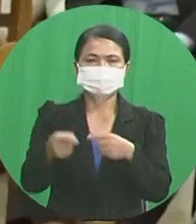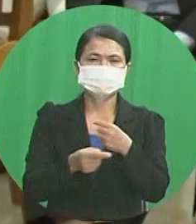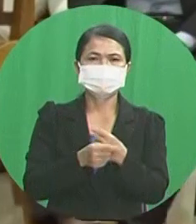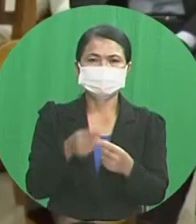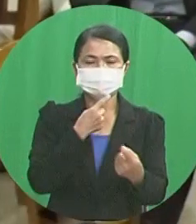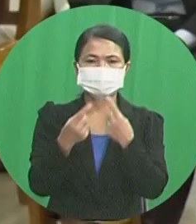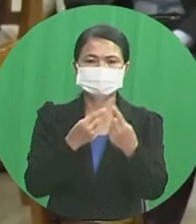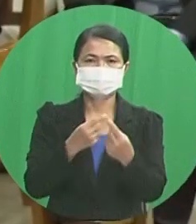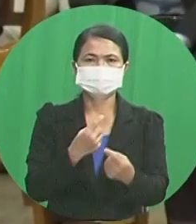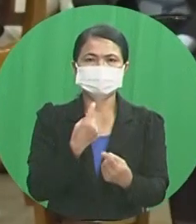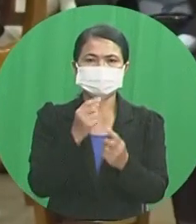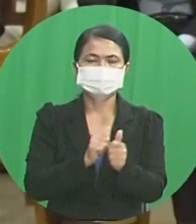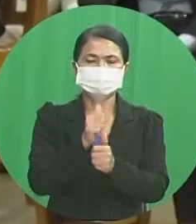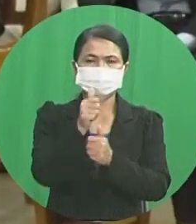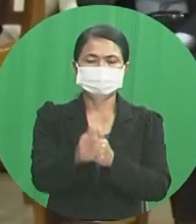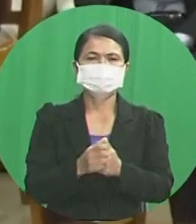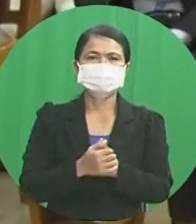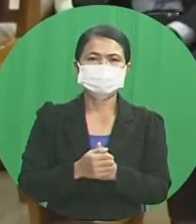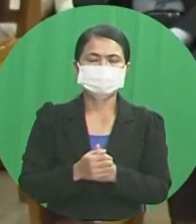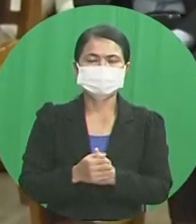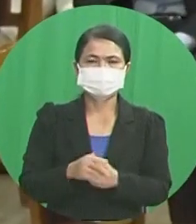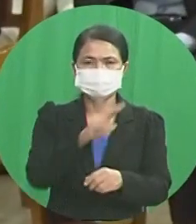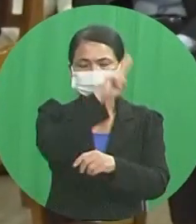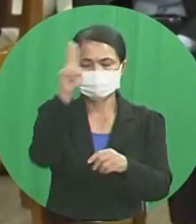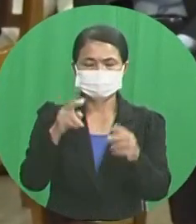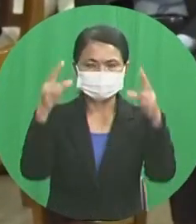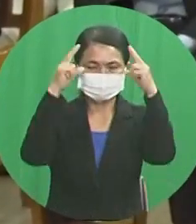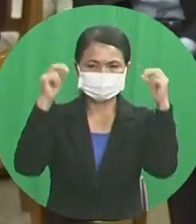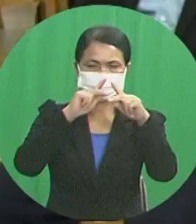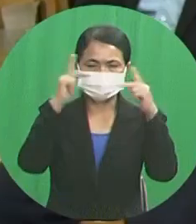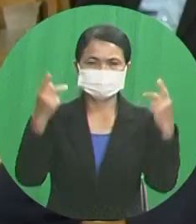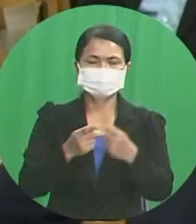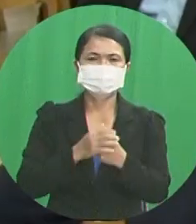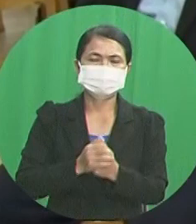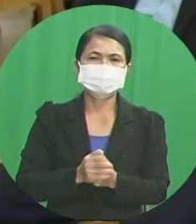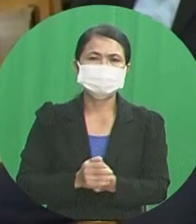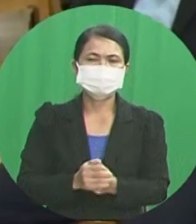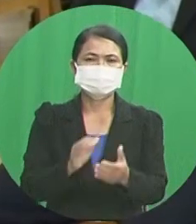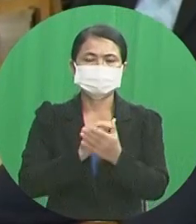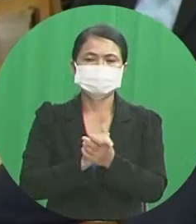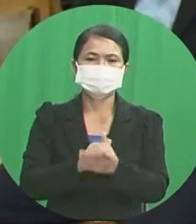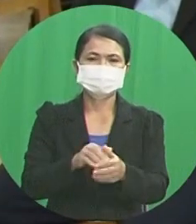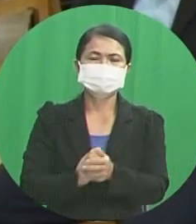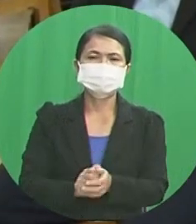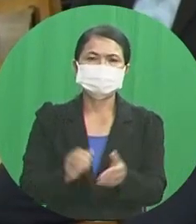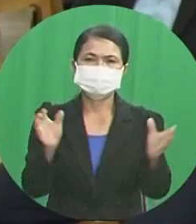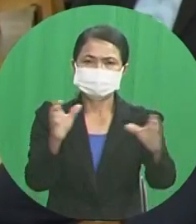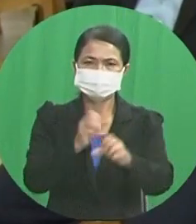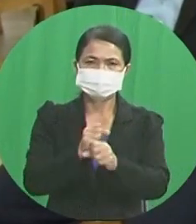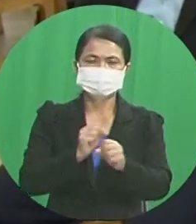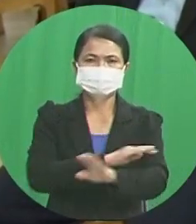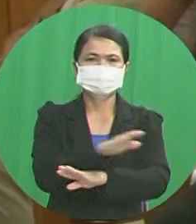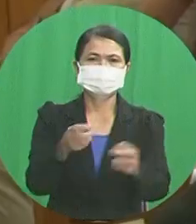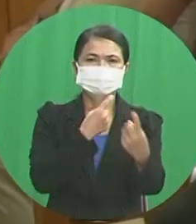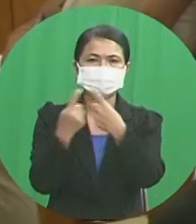ដោយប្រយោលតាមរលកអាកាសដែលមានមន្ត្រីជំនាញចូលរួមសកម្មយ៉ាងជិតស្និទ្ធក្នុងកិច្ចក្តោបក្តាប់និងគ្រប់គ្រងមតិ